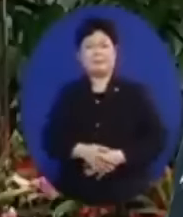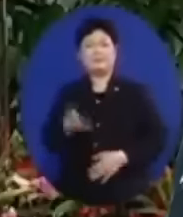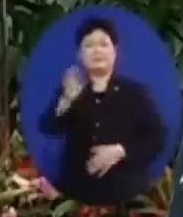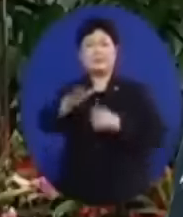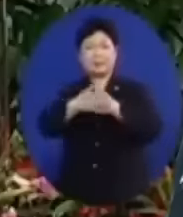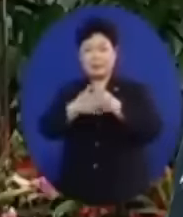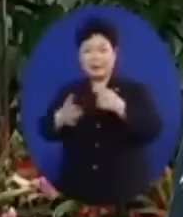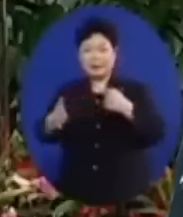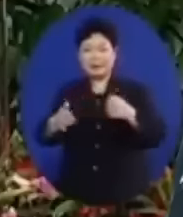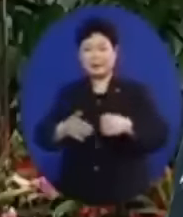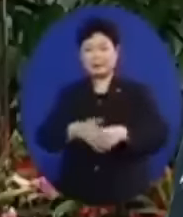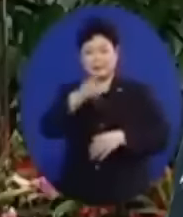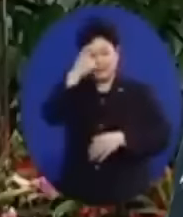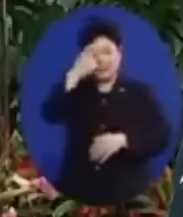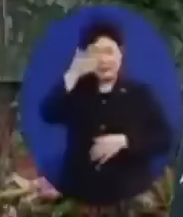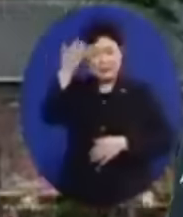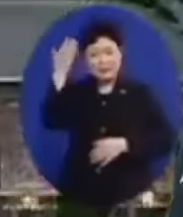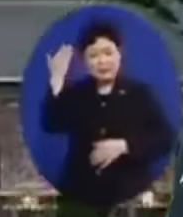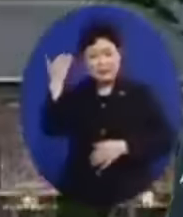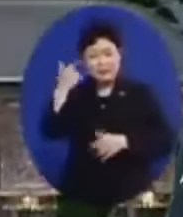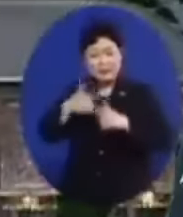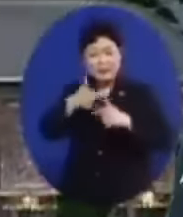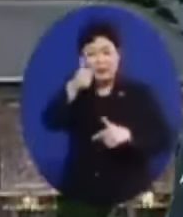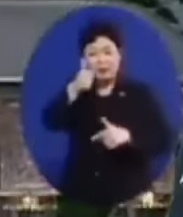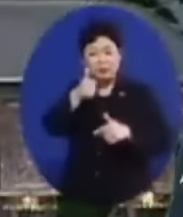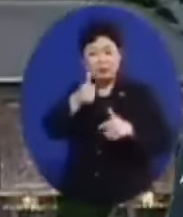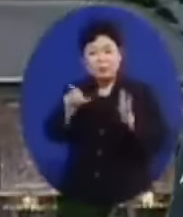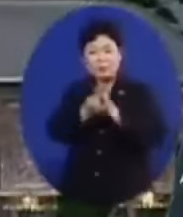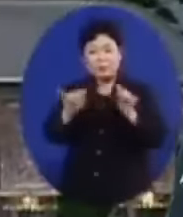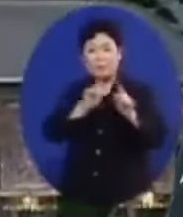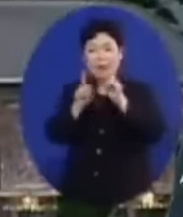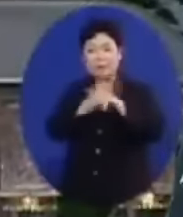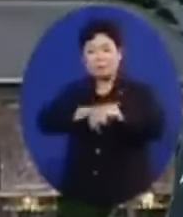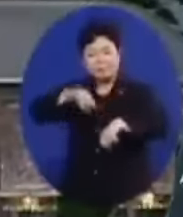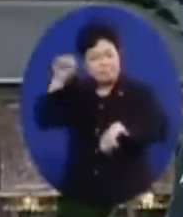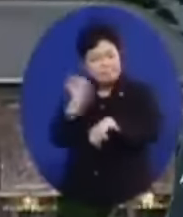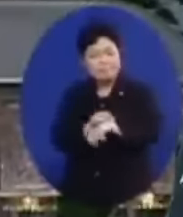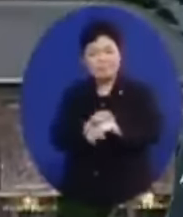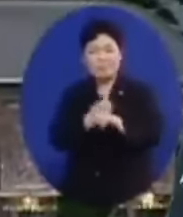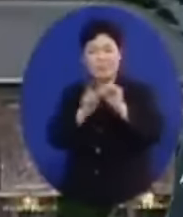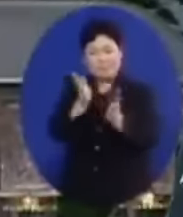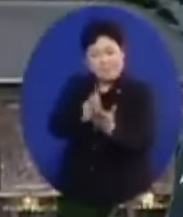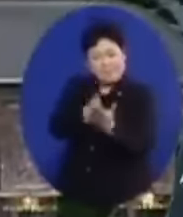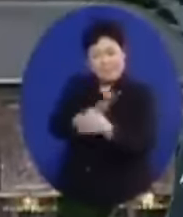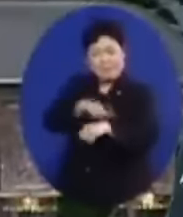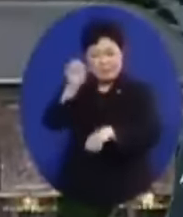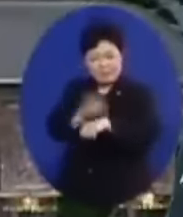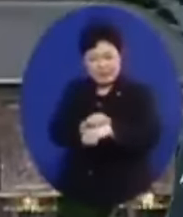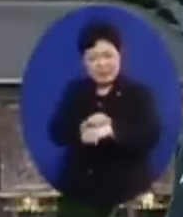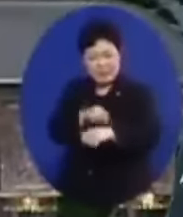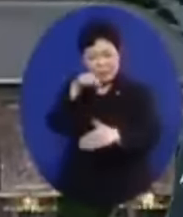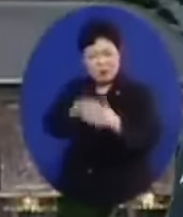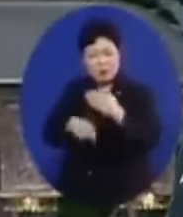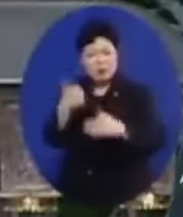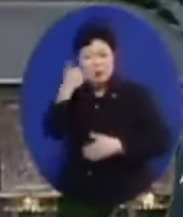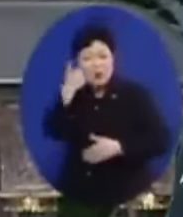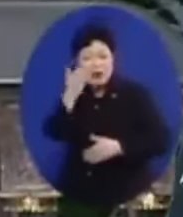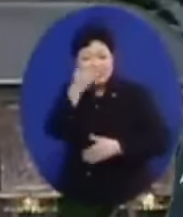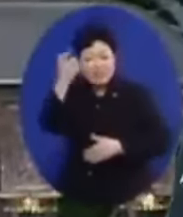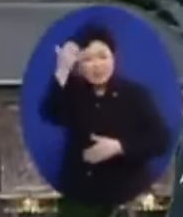그래서 옛날부터 예수생이 말 잘한다 하지 않습니까? 그 예수생이 왜 말 잘하냐? 속에 성령이 계시기 때문에